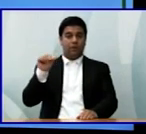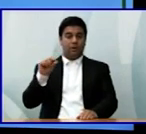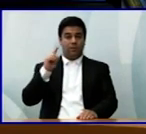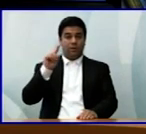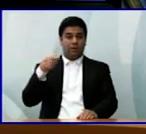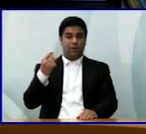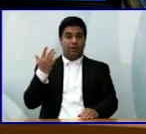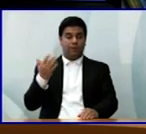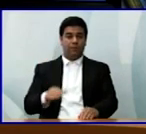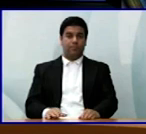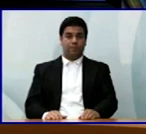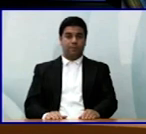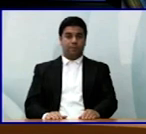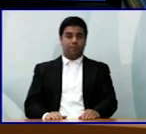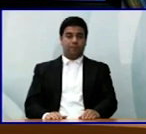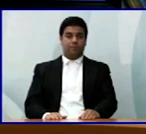ekan.